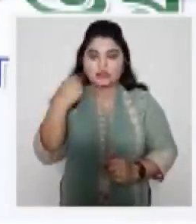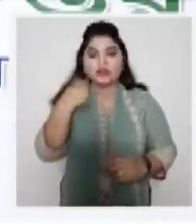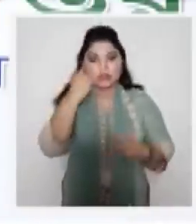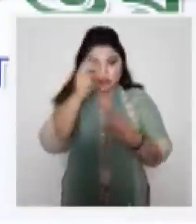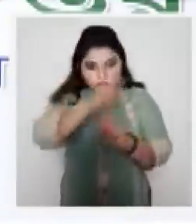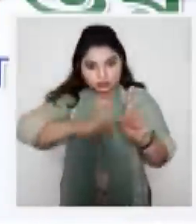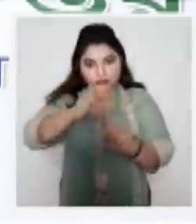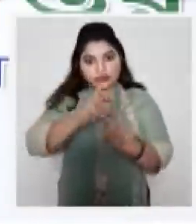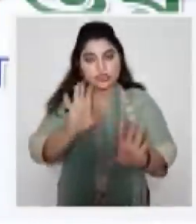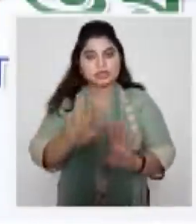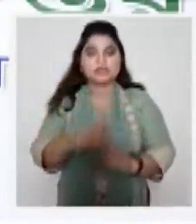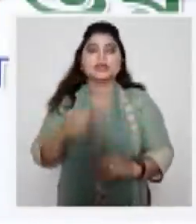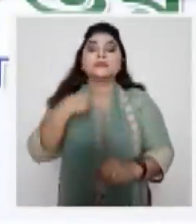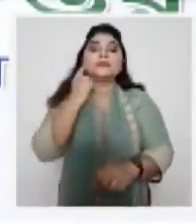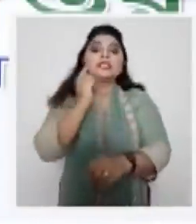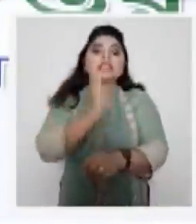718,921 জন।